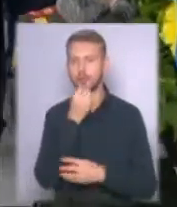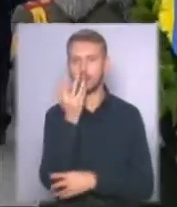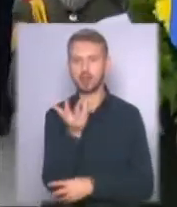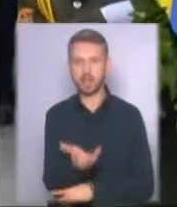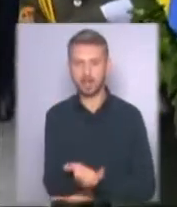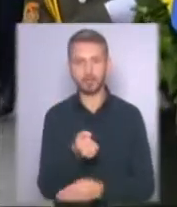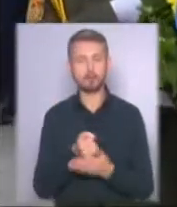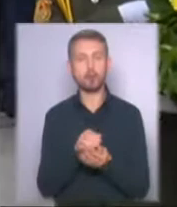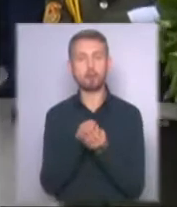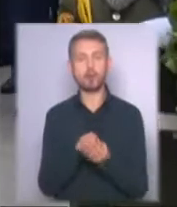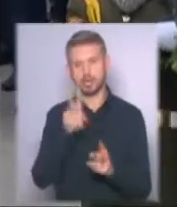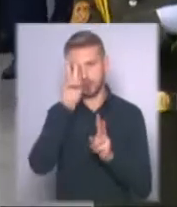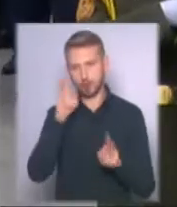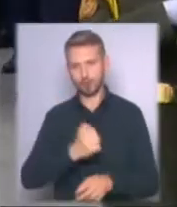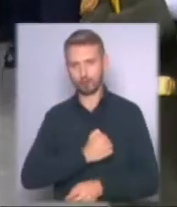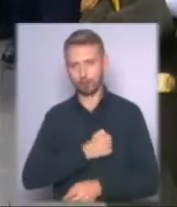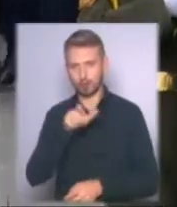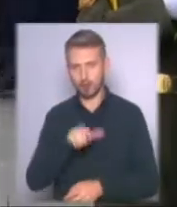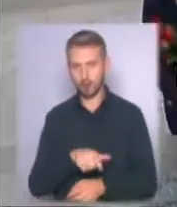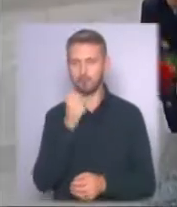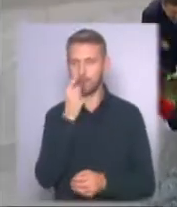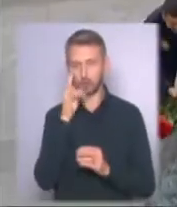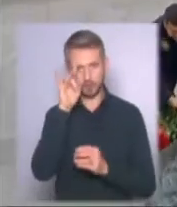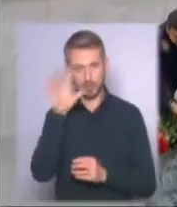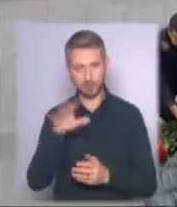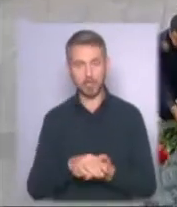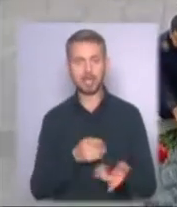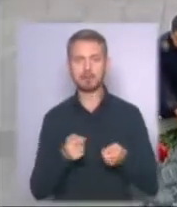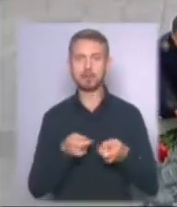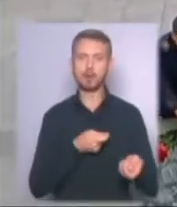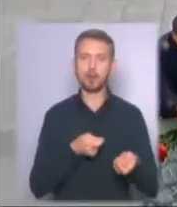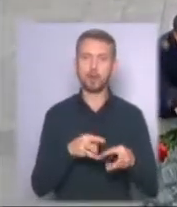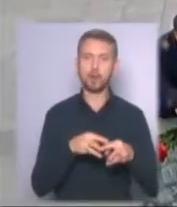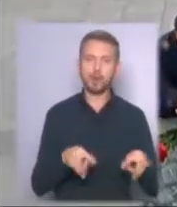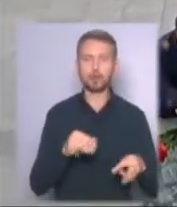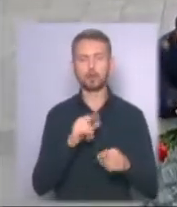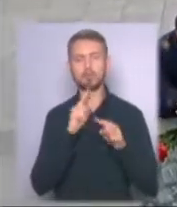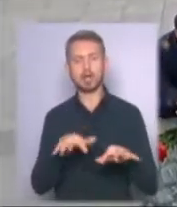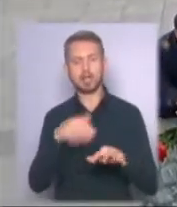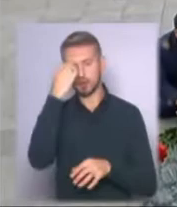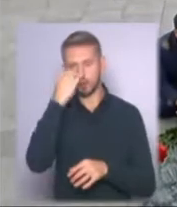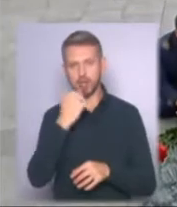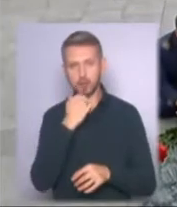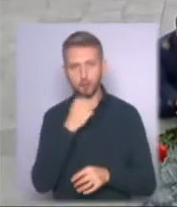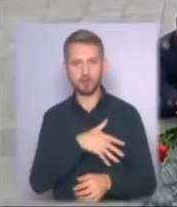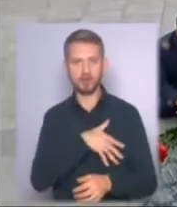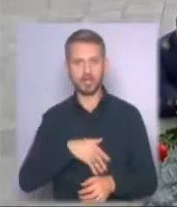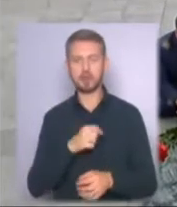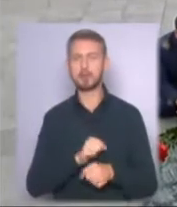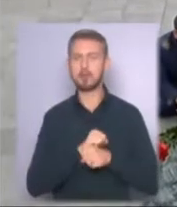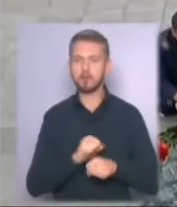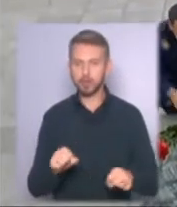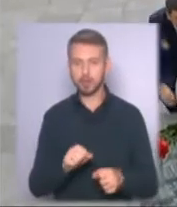квітів до могили невідомого солдата у Парку Слави. Керівники уряду та парламенту подякували ветеранам за мужність і подвиг, а